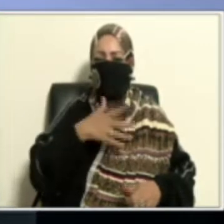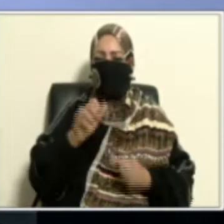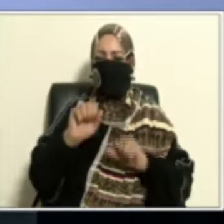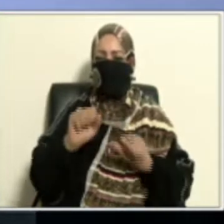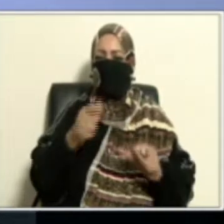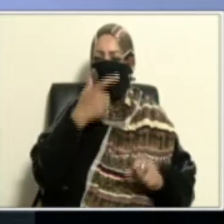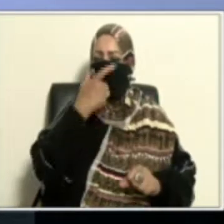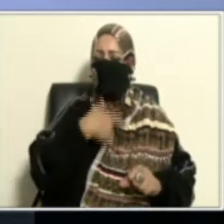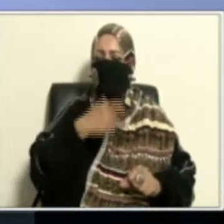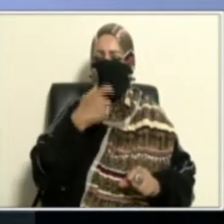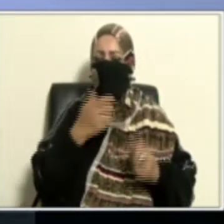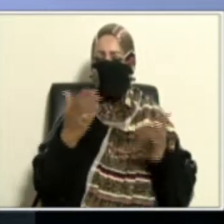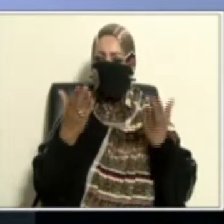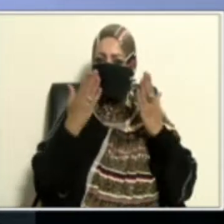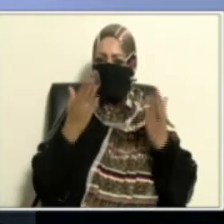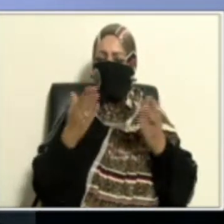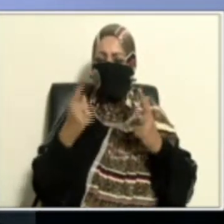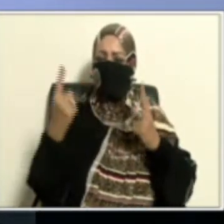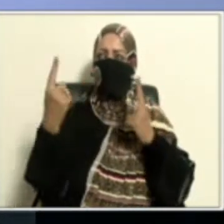فيه.